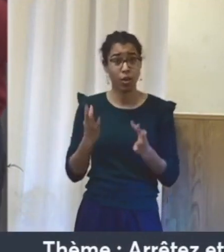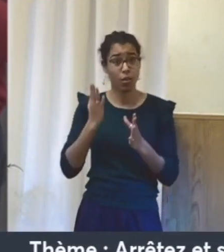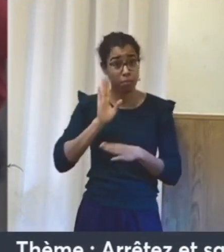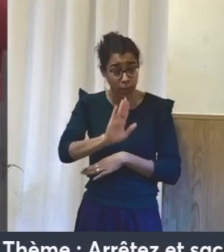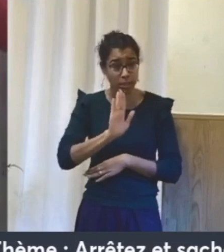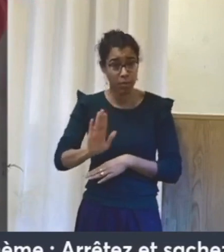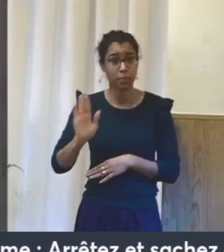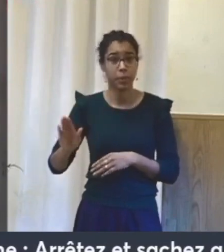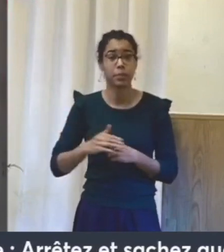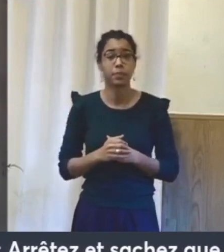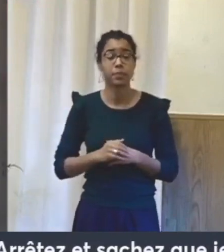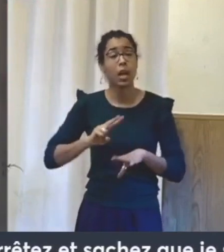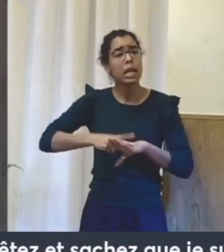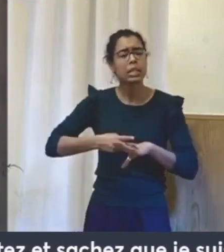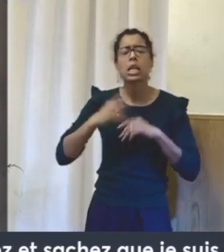Job a